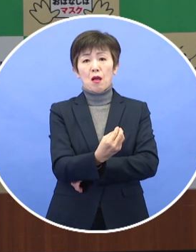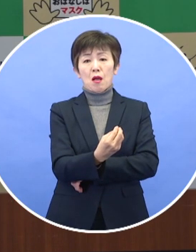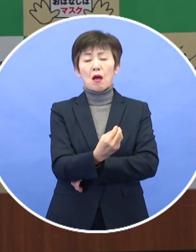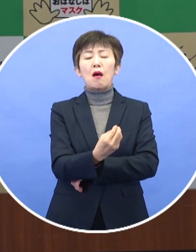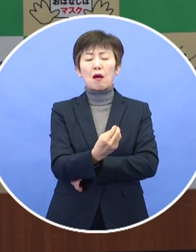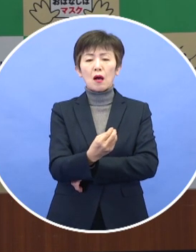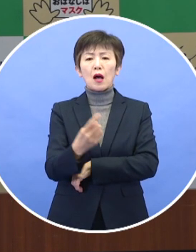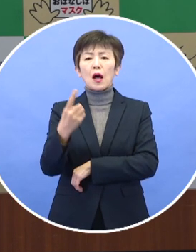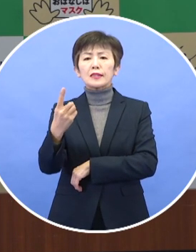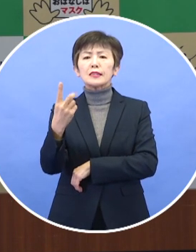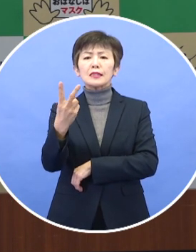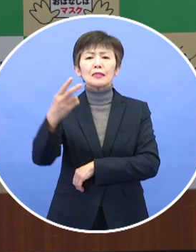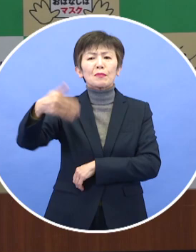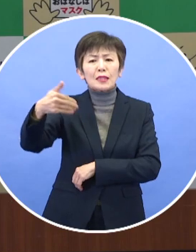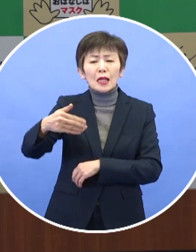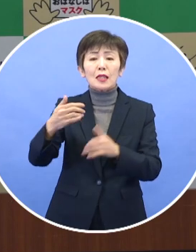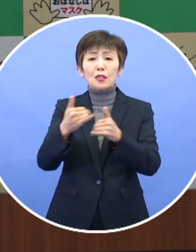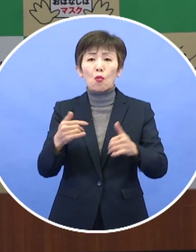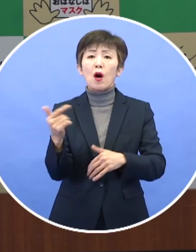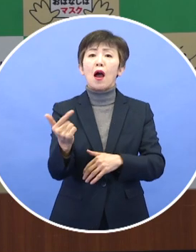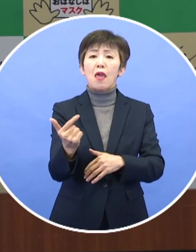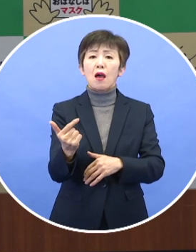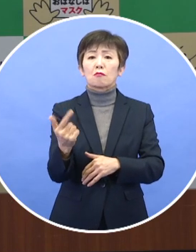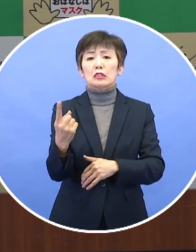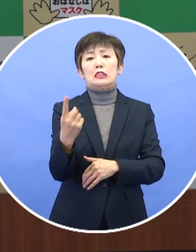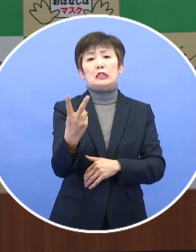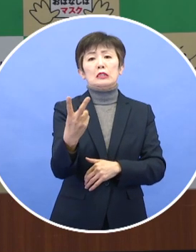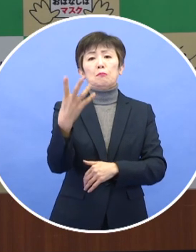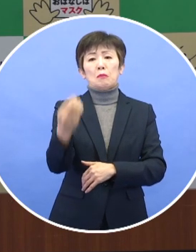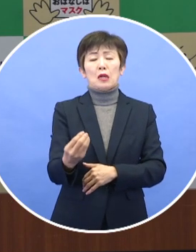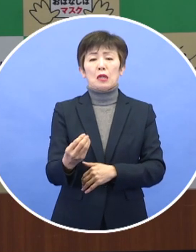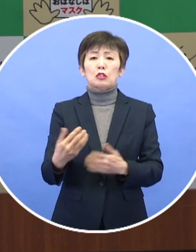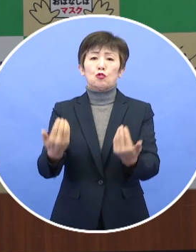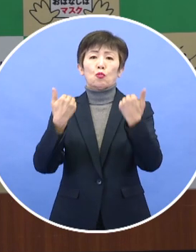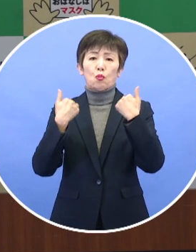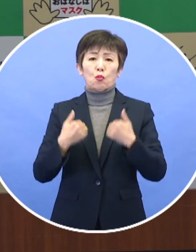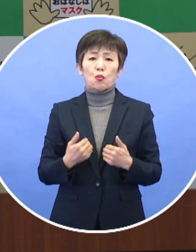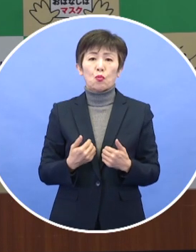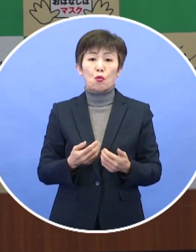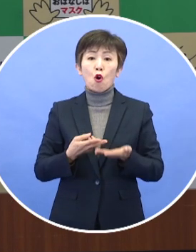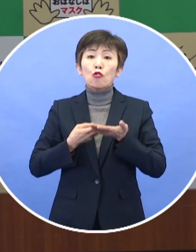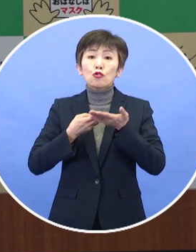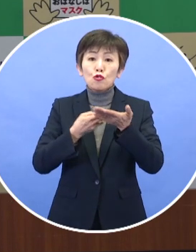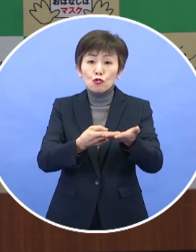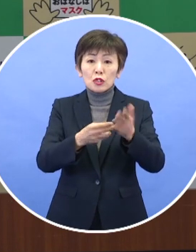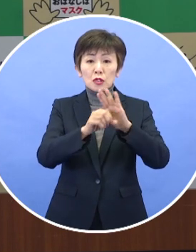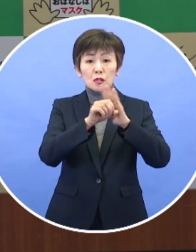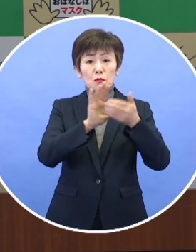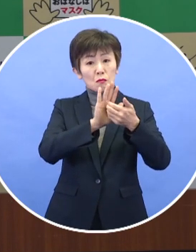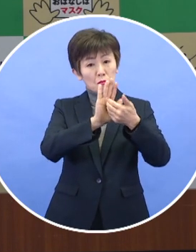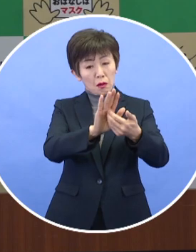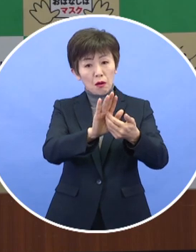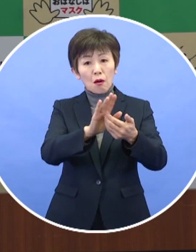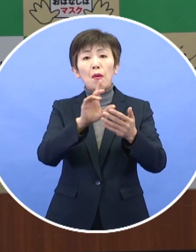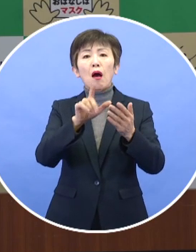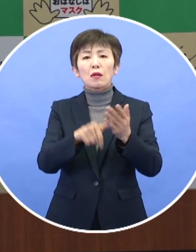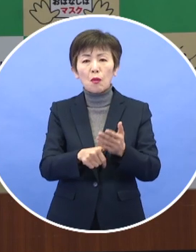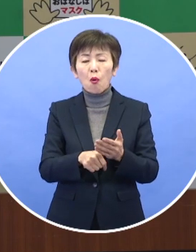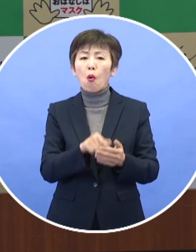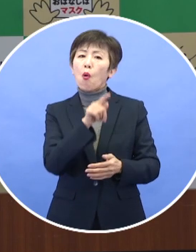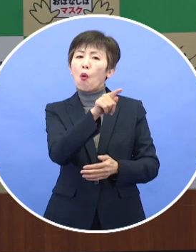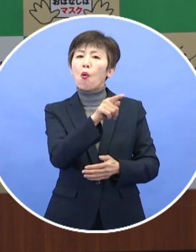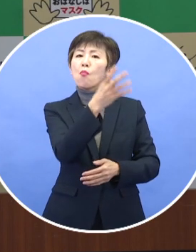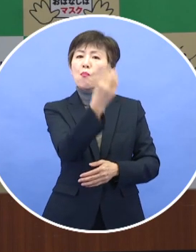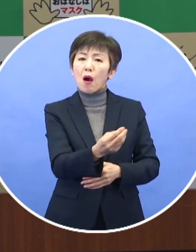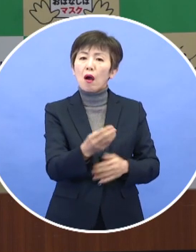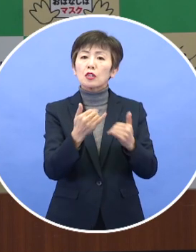種を急いでいただくということが重要だと思います。入院予防効果、これもですね、3回目接種後はもう9割入